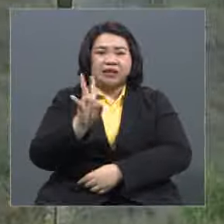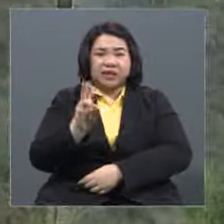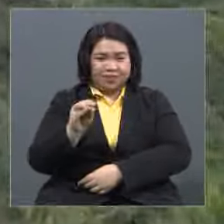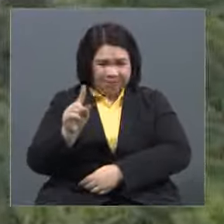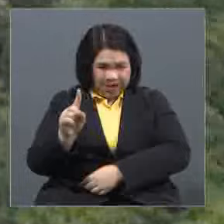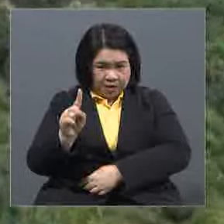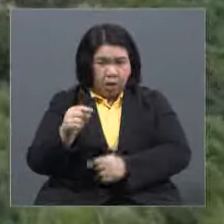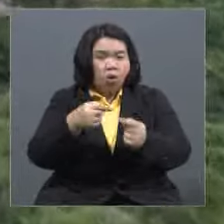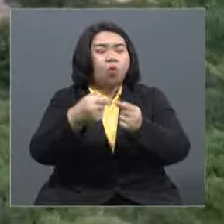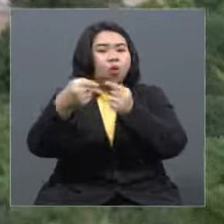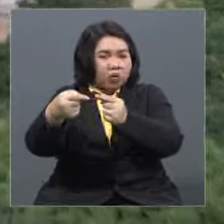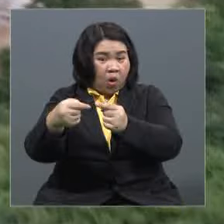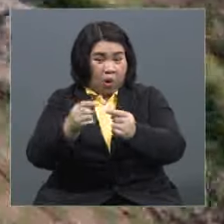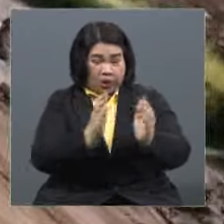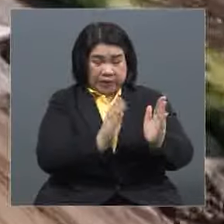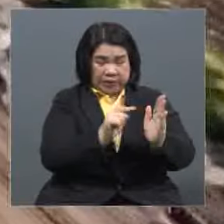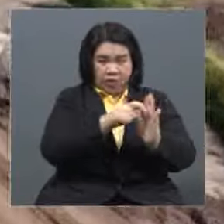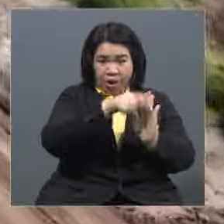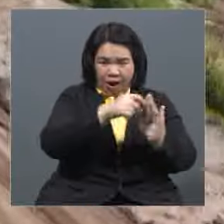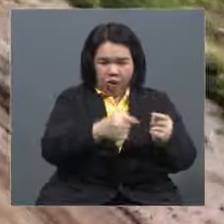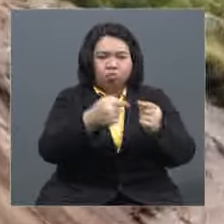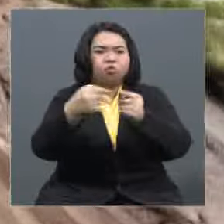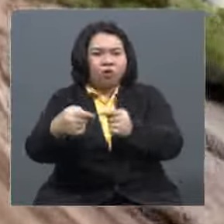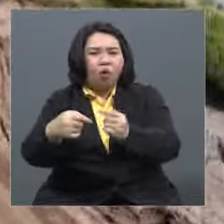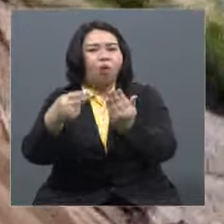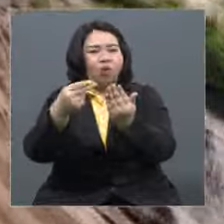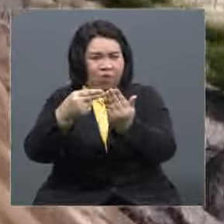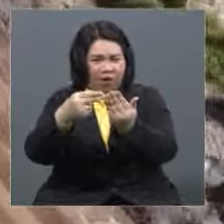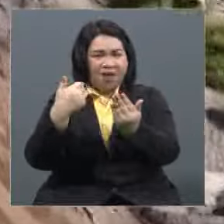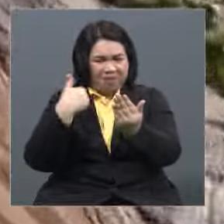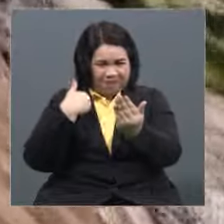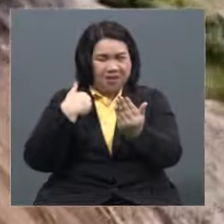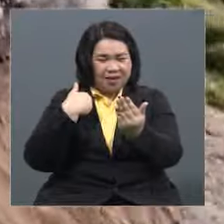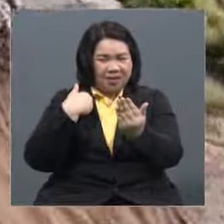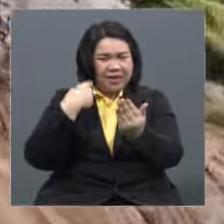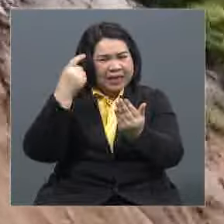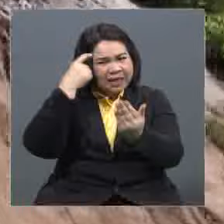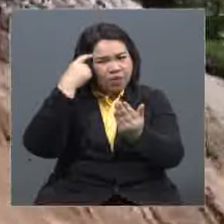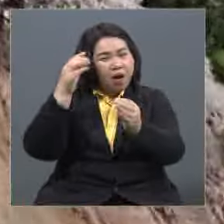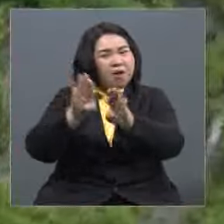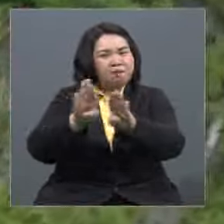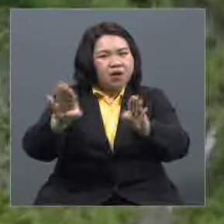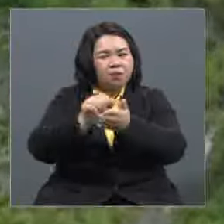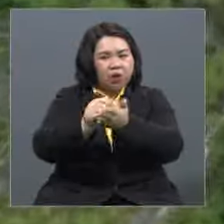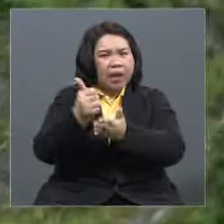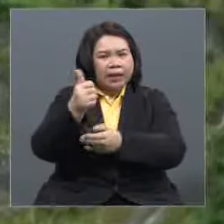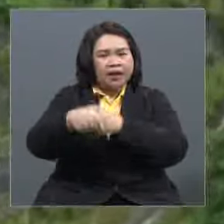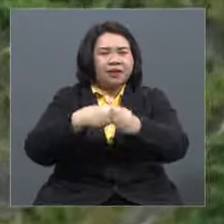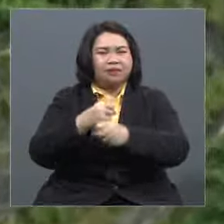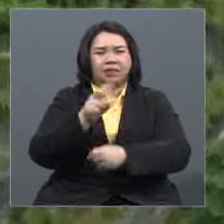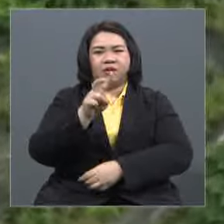และเดินหน้าต่อในระยะที่ 2ช่วงนครราชสีมาหนองคายพร้อมเปิดให้บริการภายใน